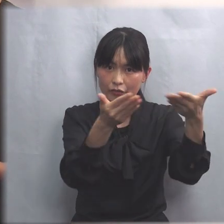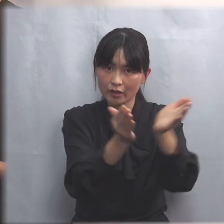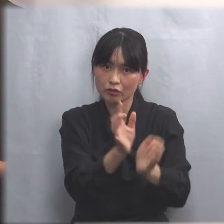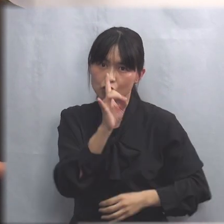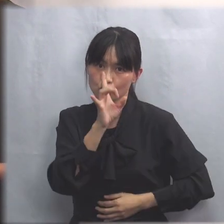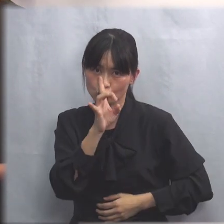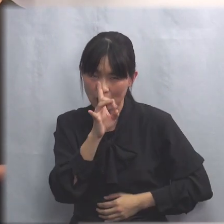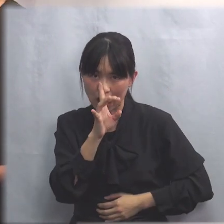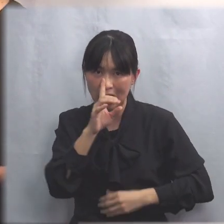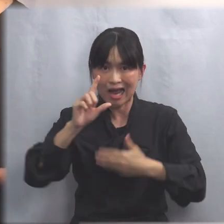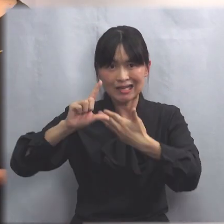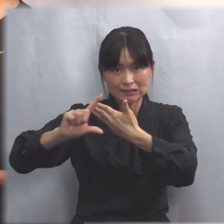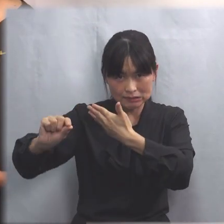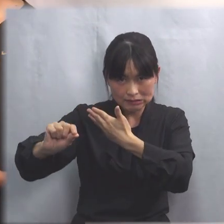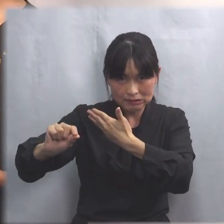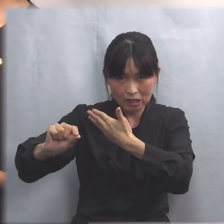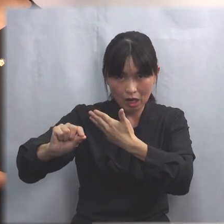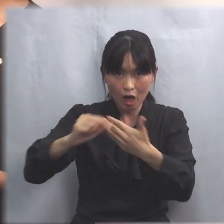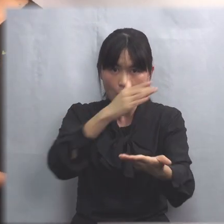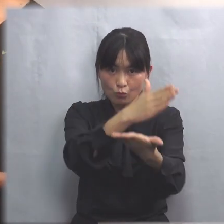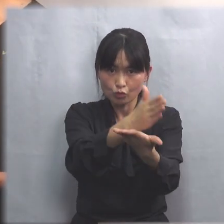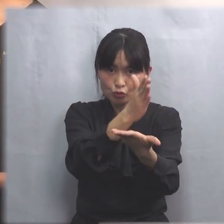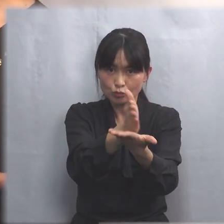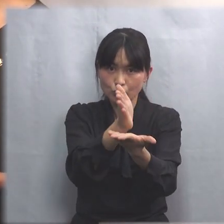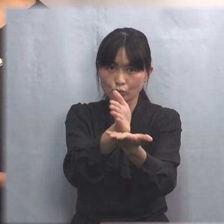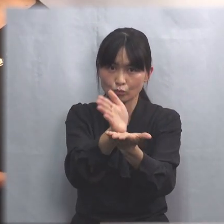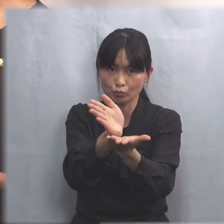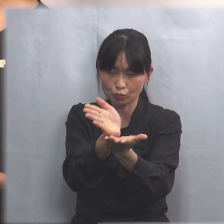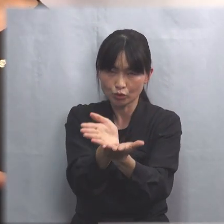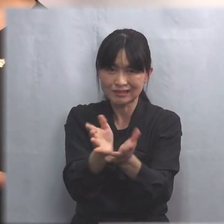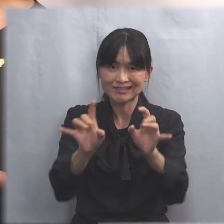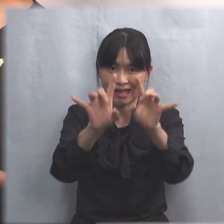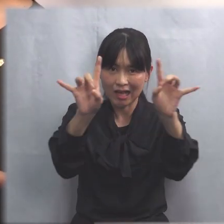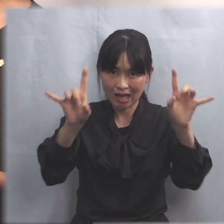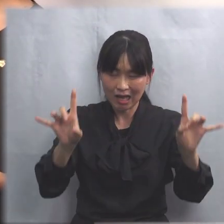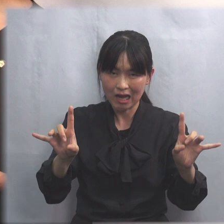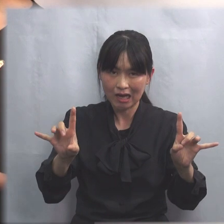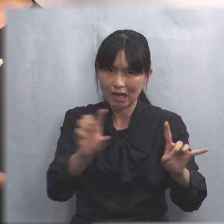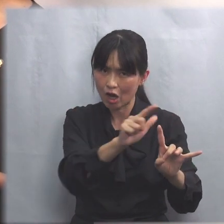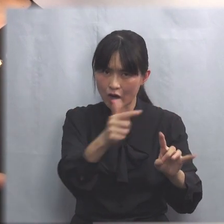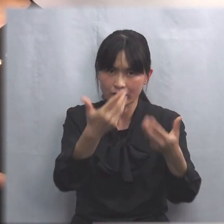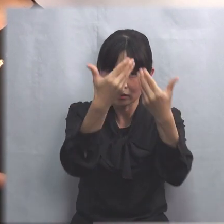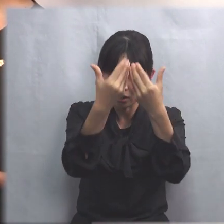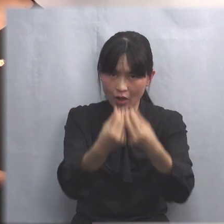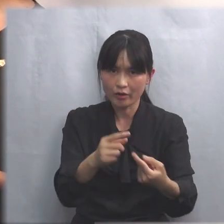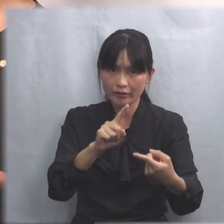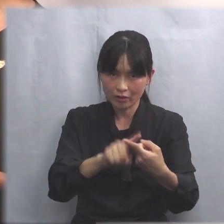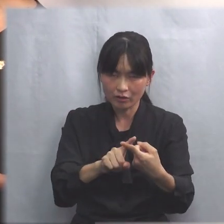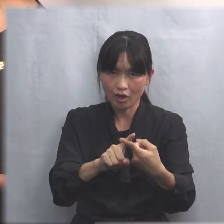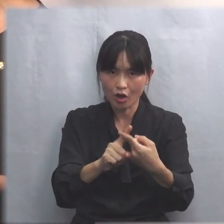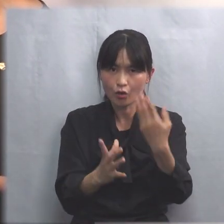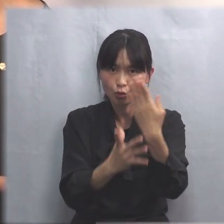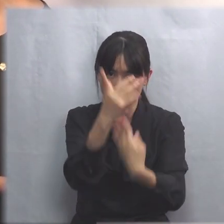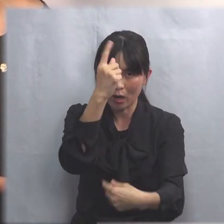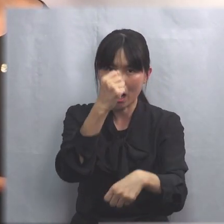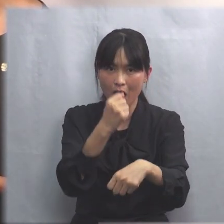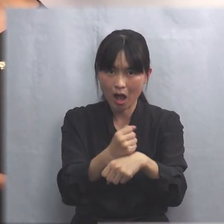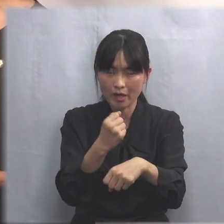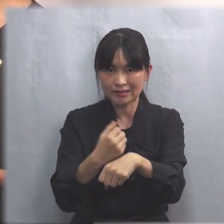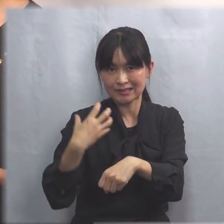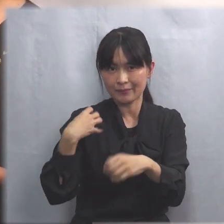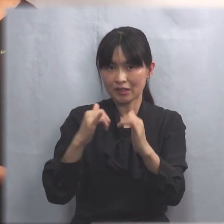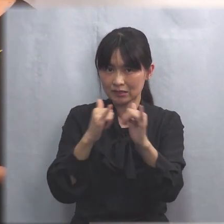중앙, 지역, 부문에서 나오는 메시지들을 포괄하는 어떤 홍보, 공보, 미디어